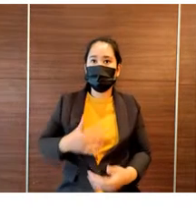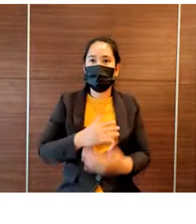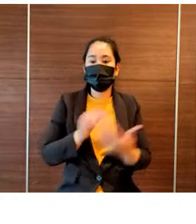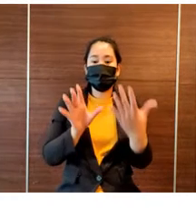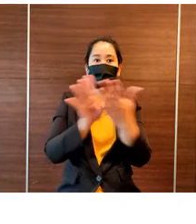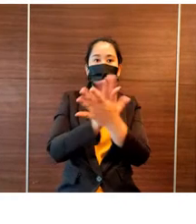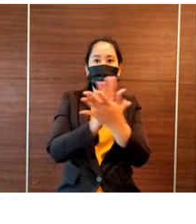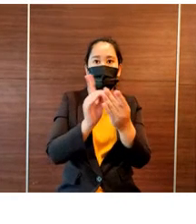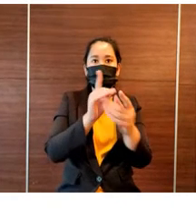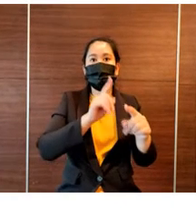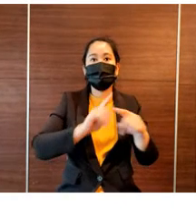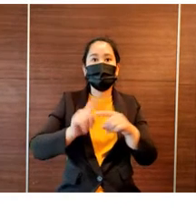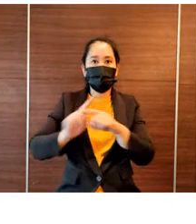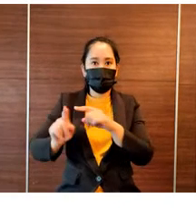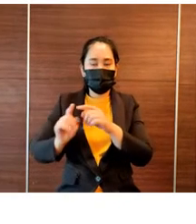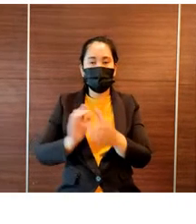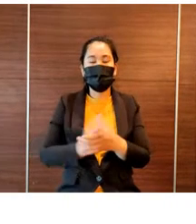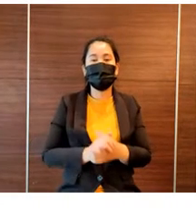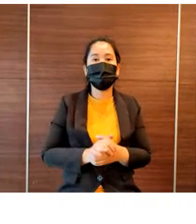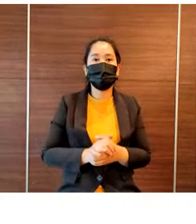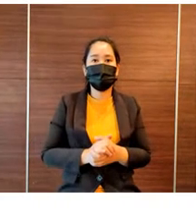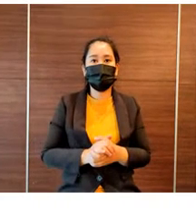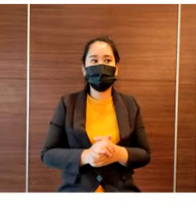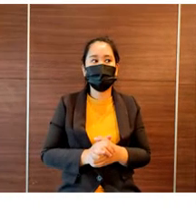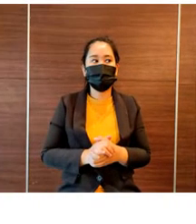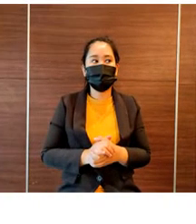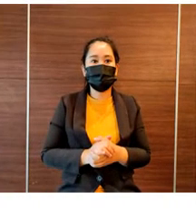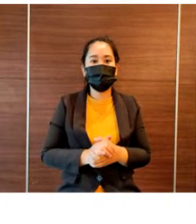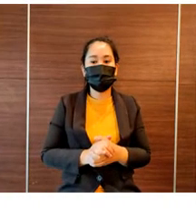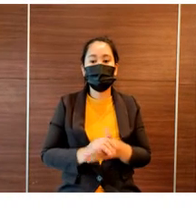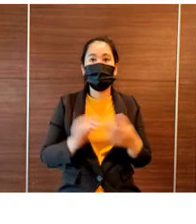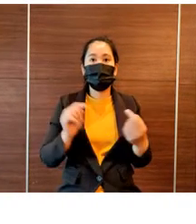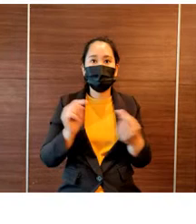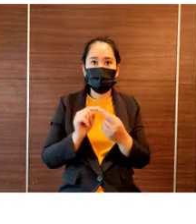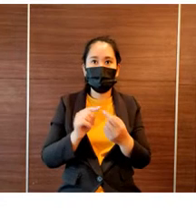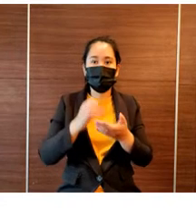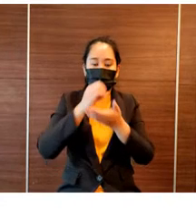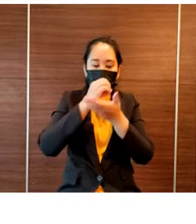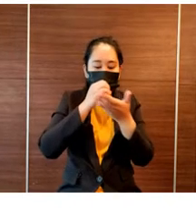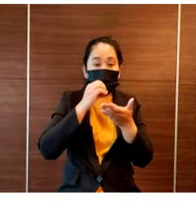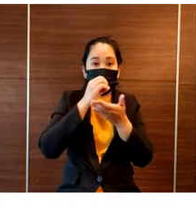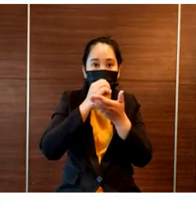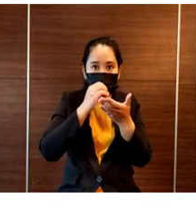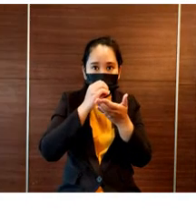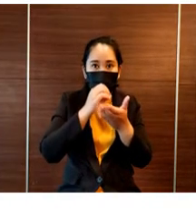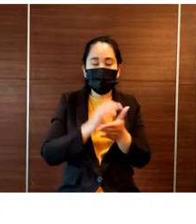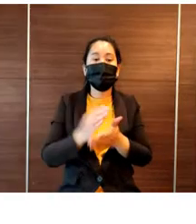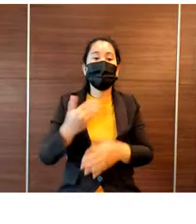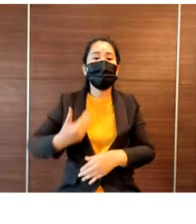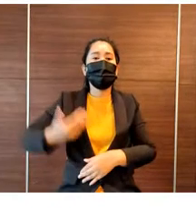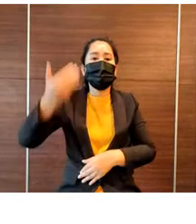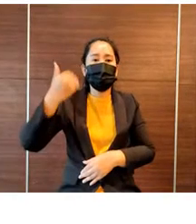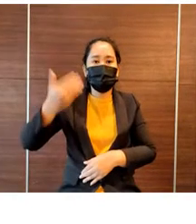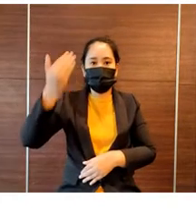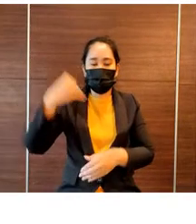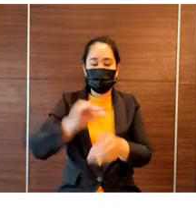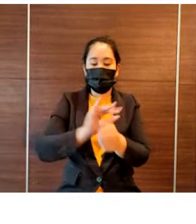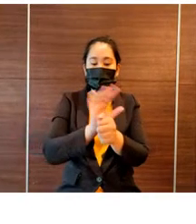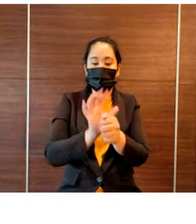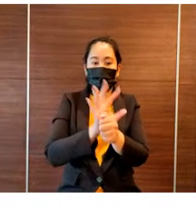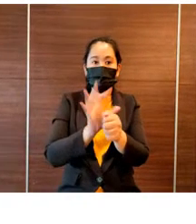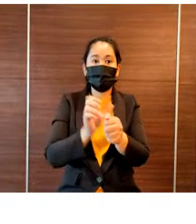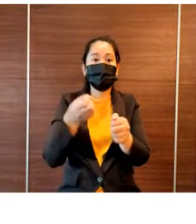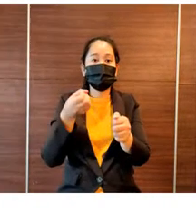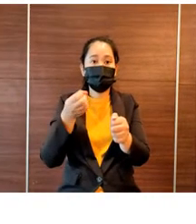และการลดการอันตรายจากการใช้สารเสพติดโดยเฉพาะอย่างยิ่งที่ผ่านมาในช่วงของโควิด